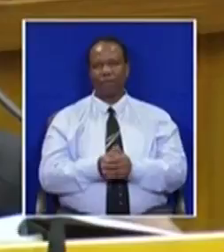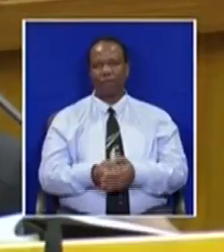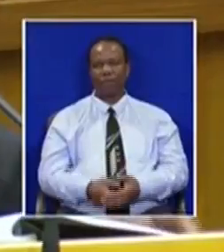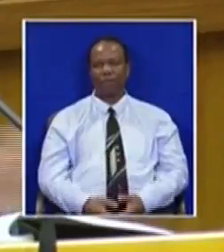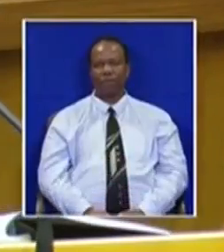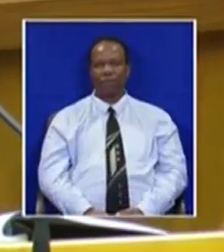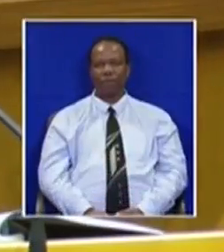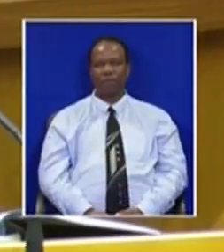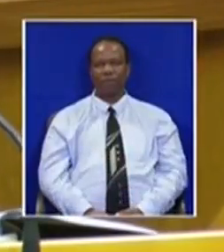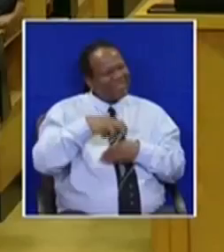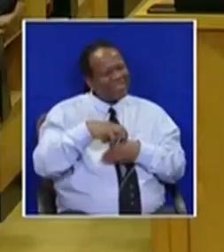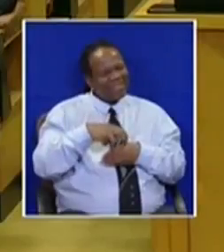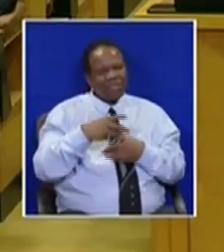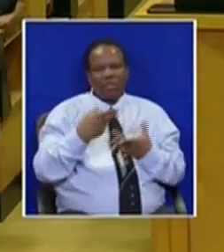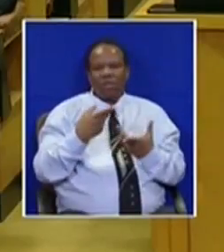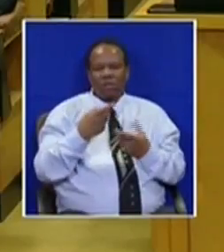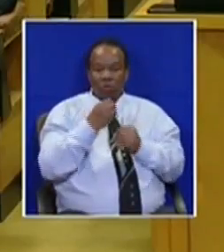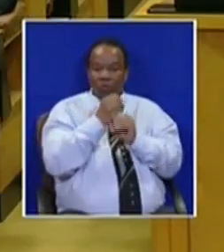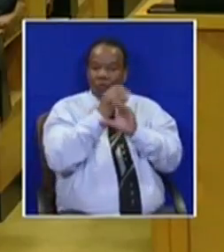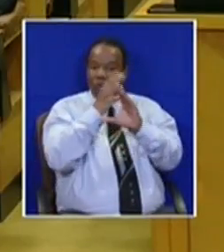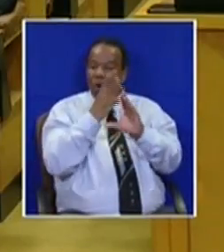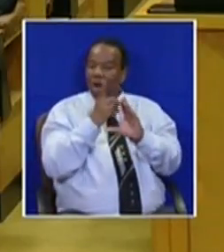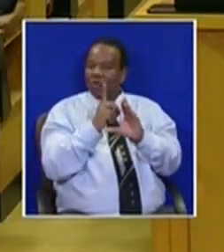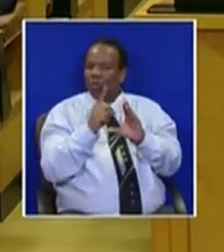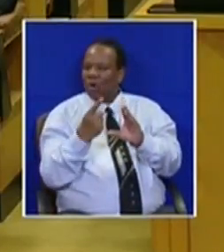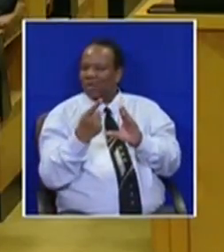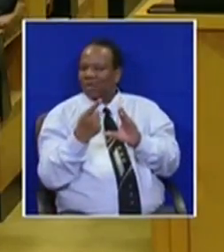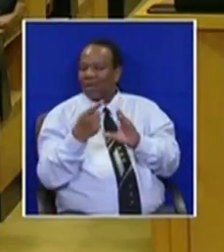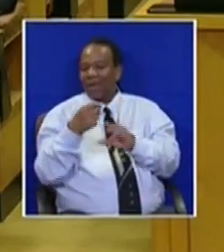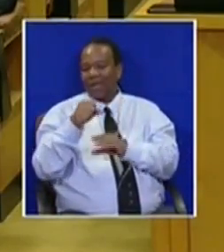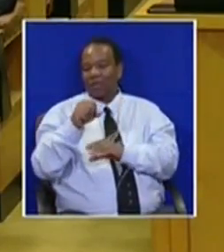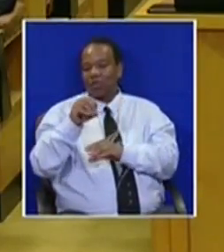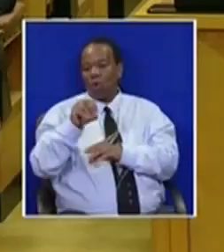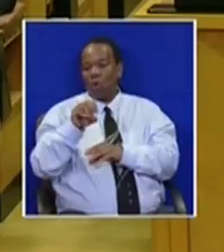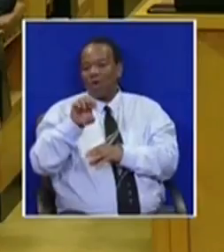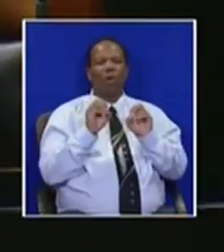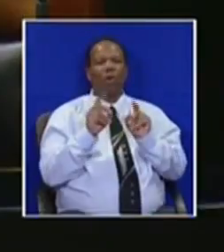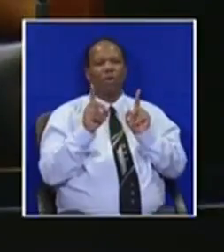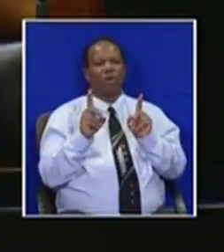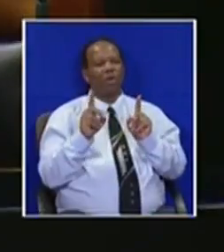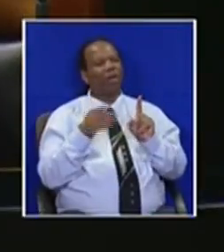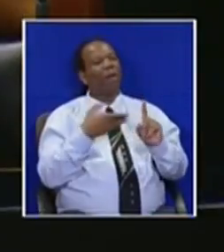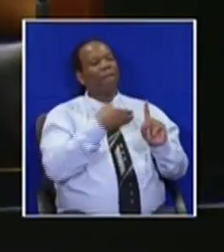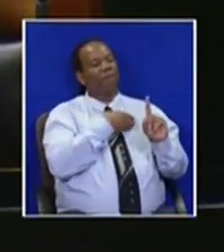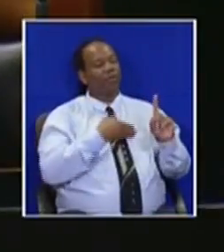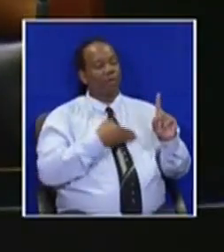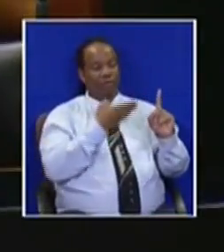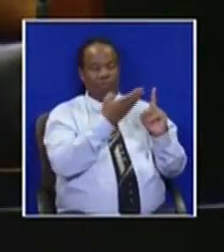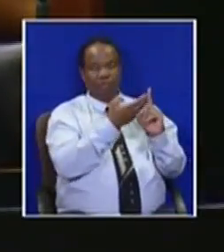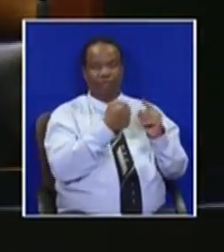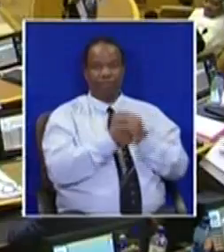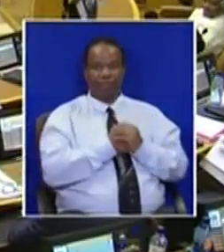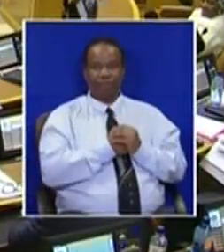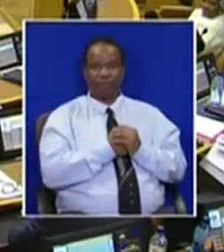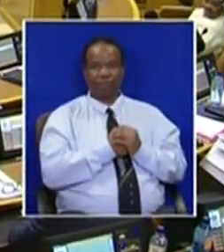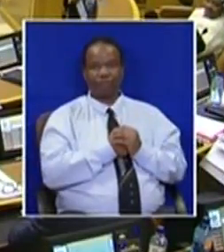ekonomiese krisis in Suid-Afrika. Volgens Zuma is die kritiek dat kredietgraderingsagentskappe hom spesifiek blameer onwaar.